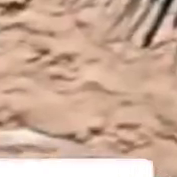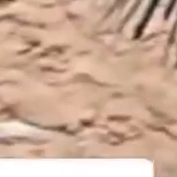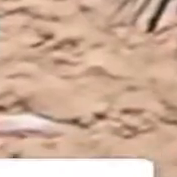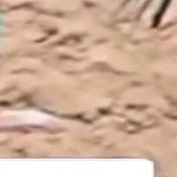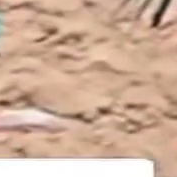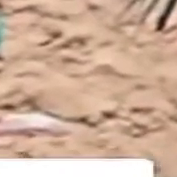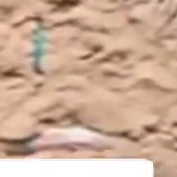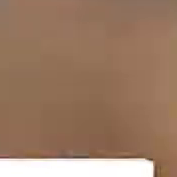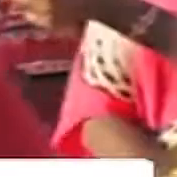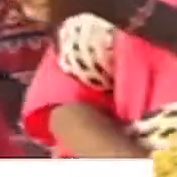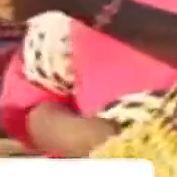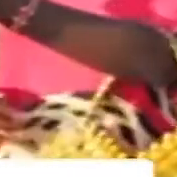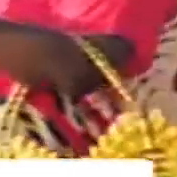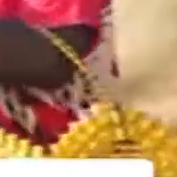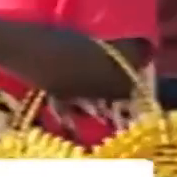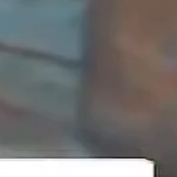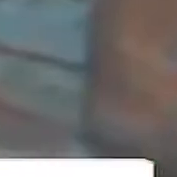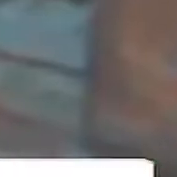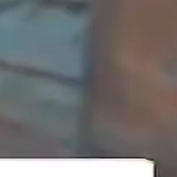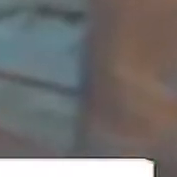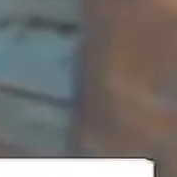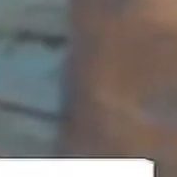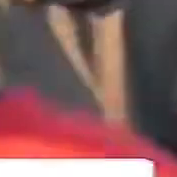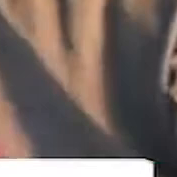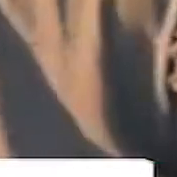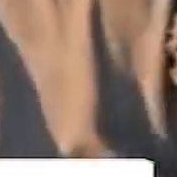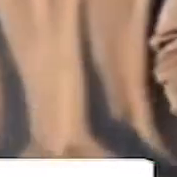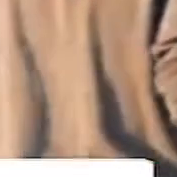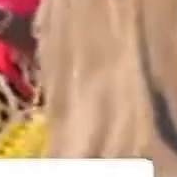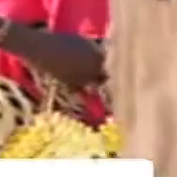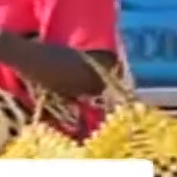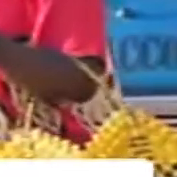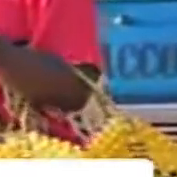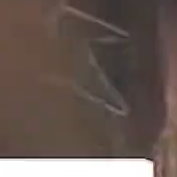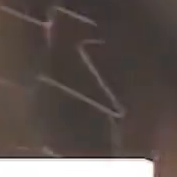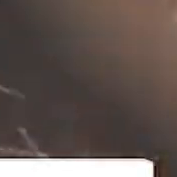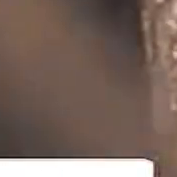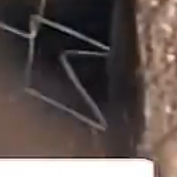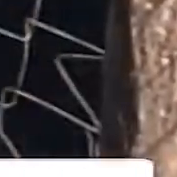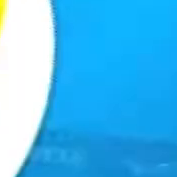Hello, baby.